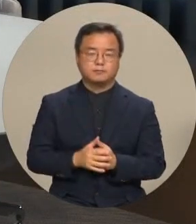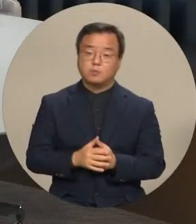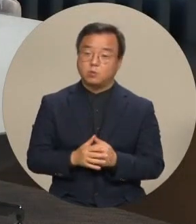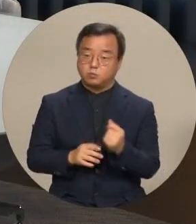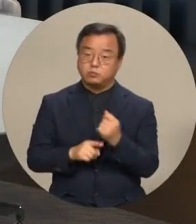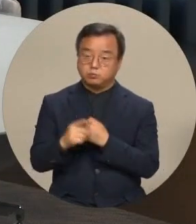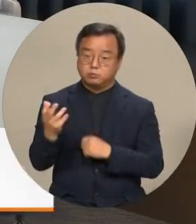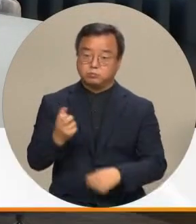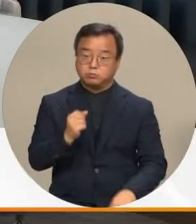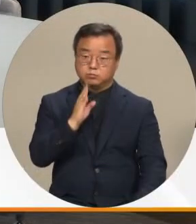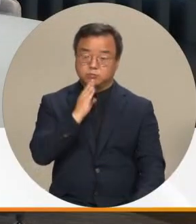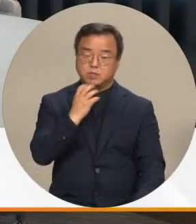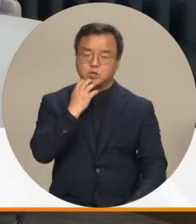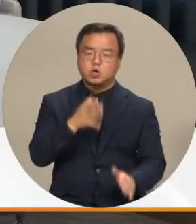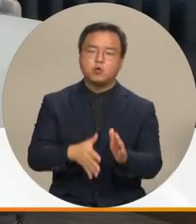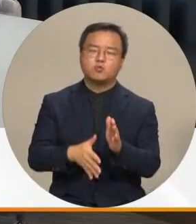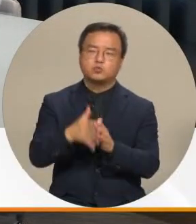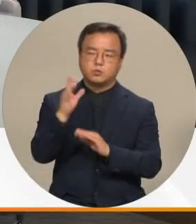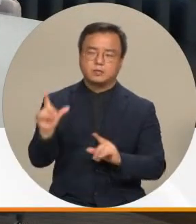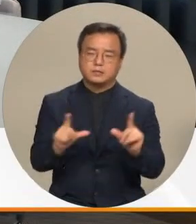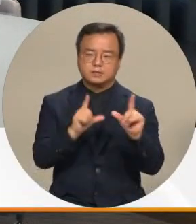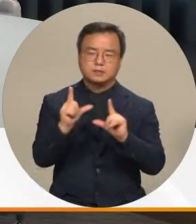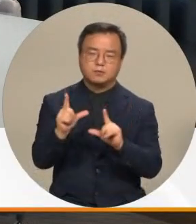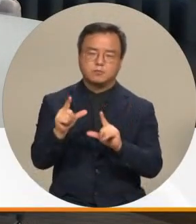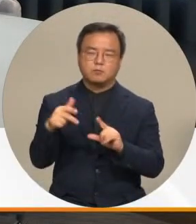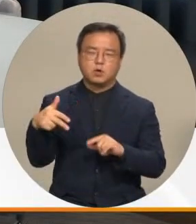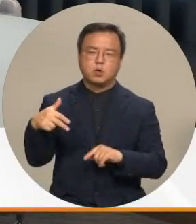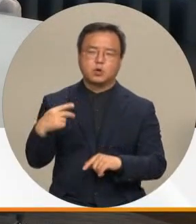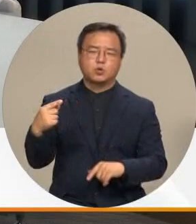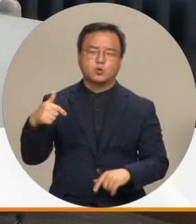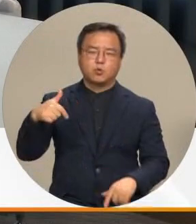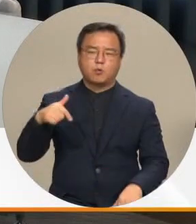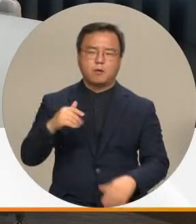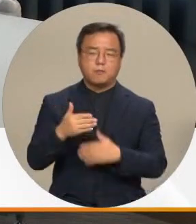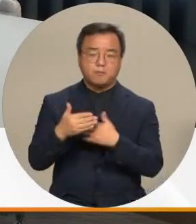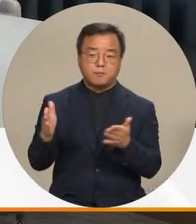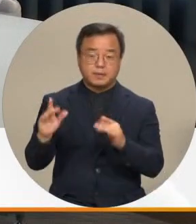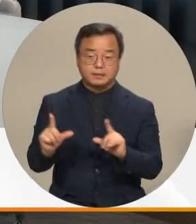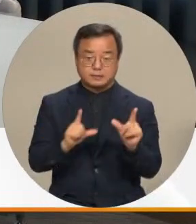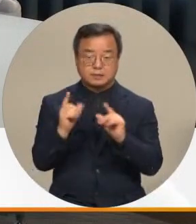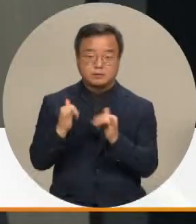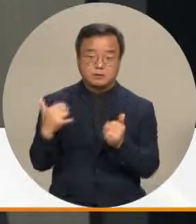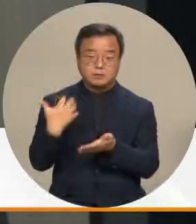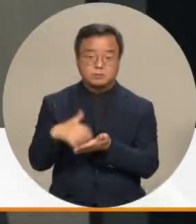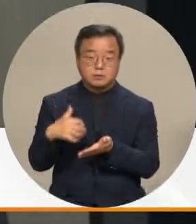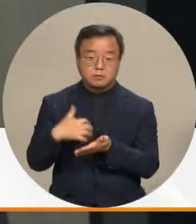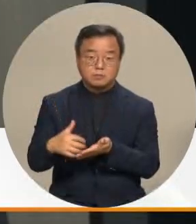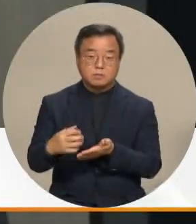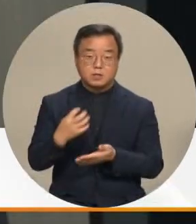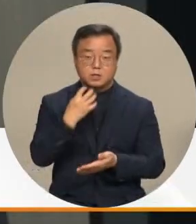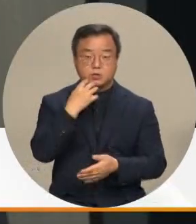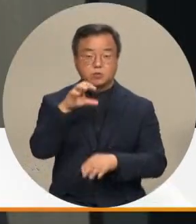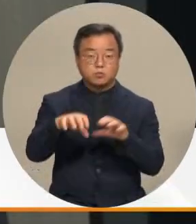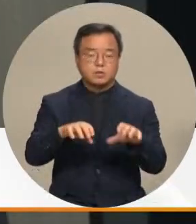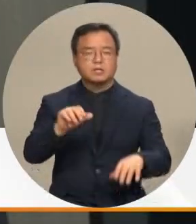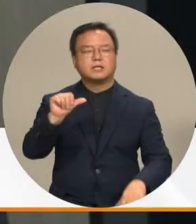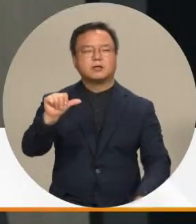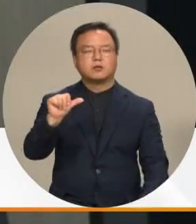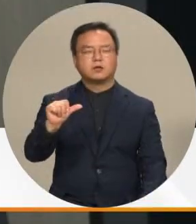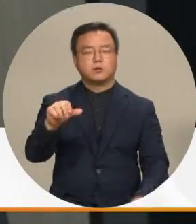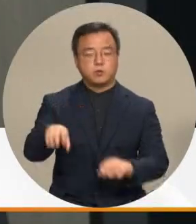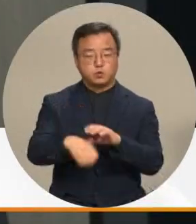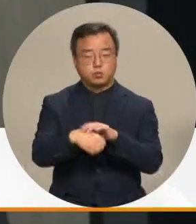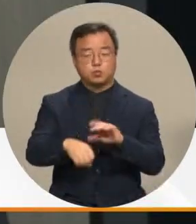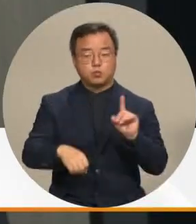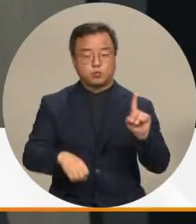지금 서울시에 거주하는 쪽방 주민들 얼마나 됩니까 서울시에는 5개 쪽방촌이 있습니다